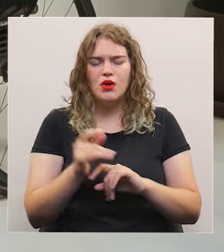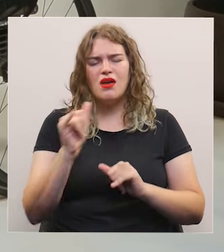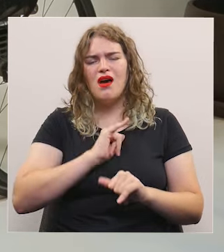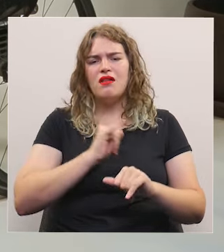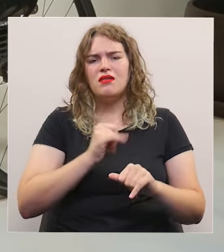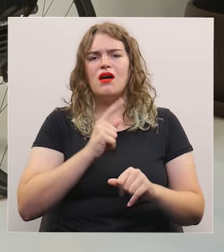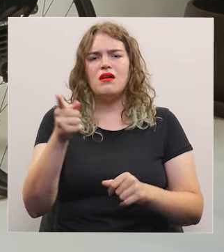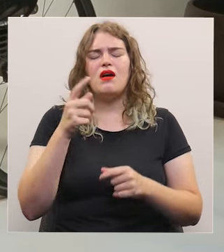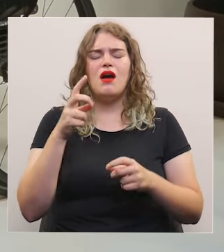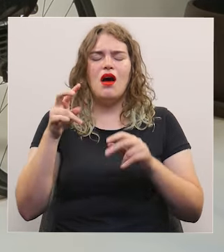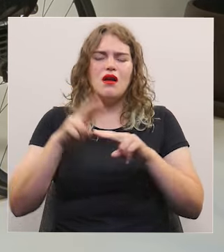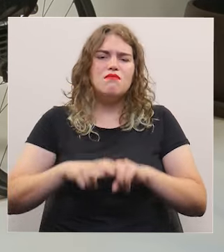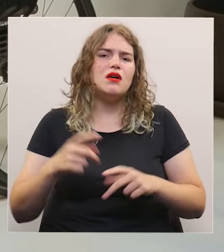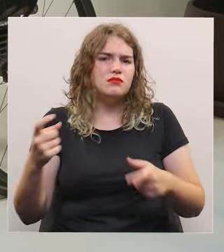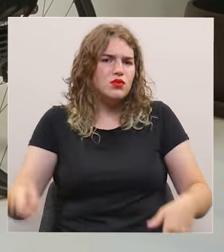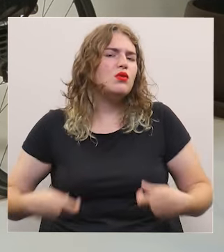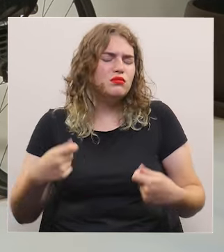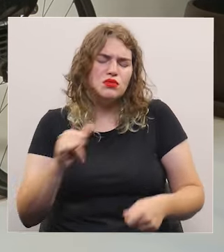căsătorit.